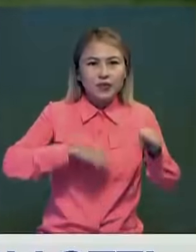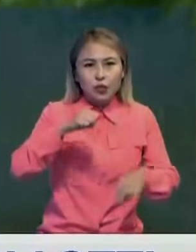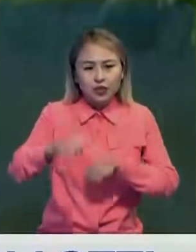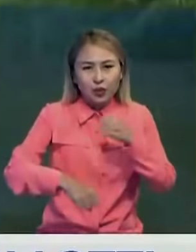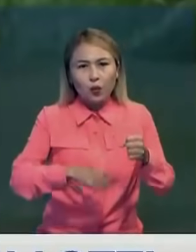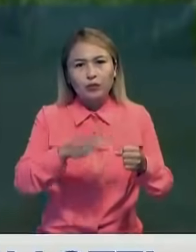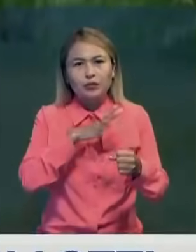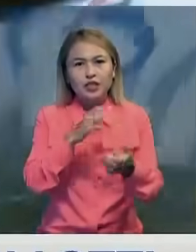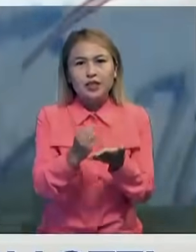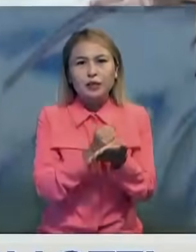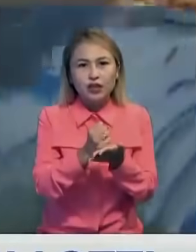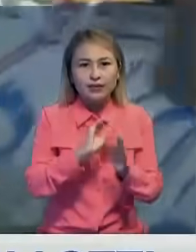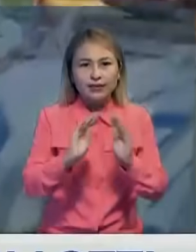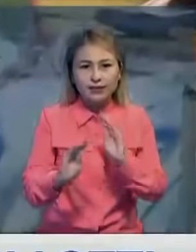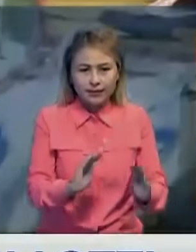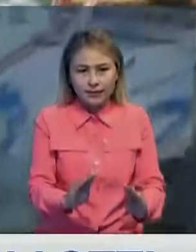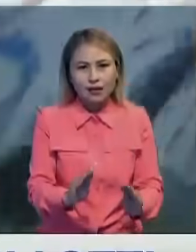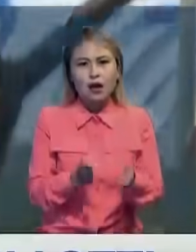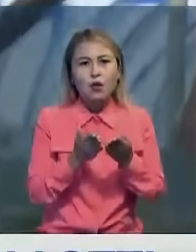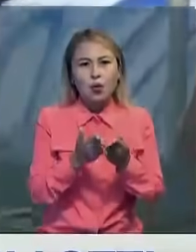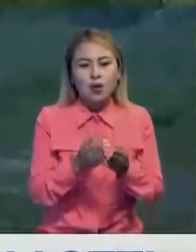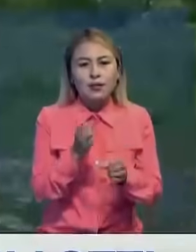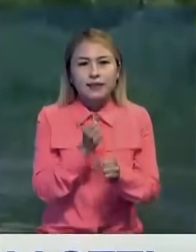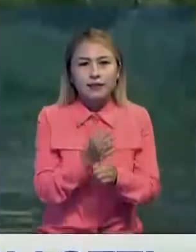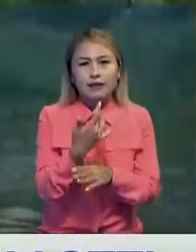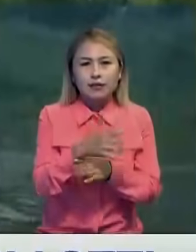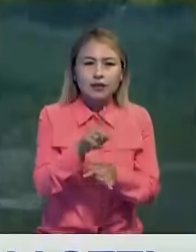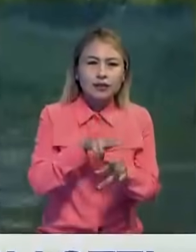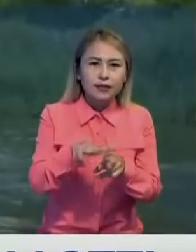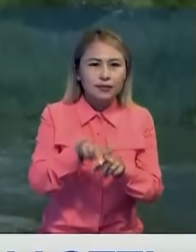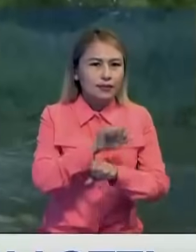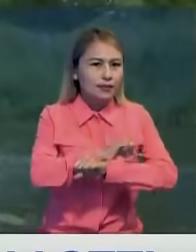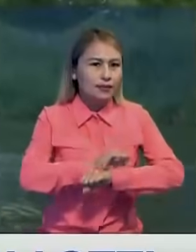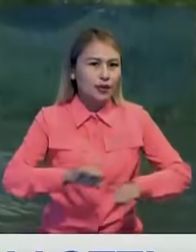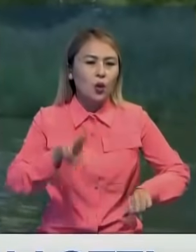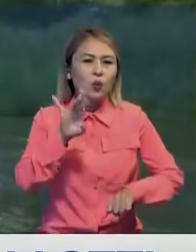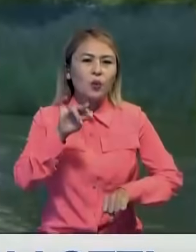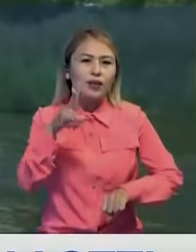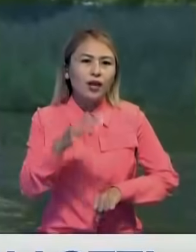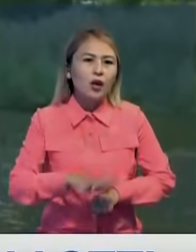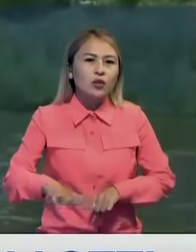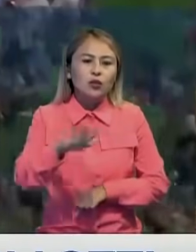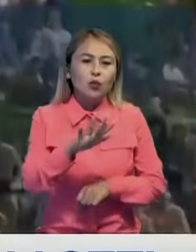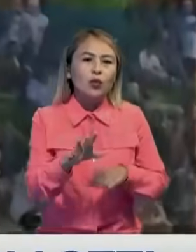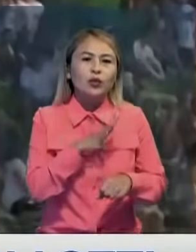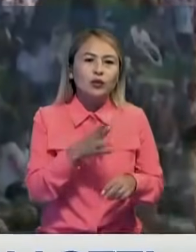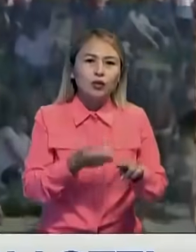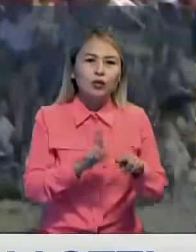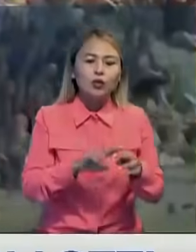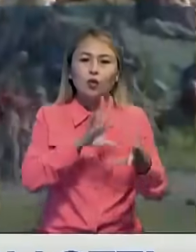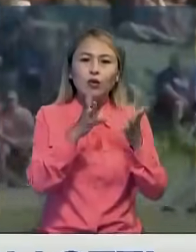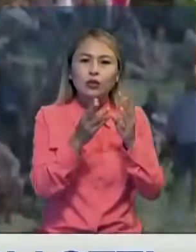велосипедтің бөлшектерін қолданған. Талап бойынша қайық қоршаған ортаға еш зиян тигізбеуі тиіс. Жарыс Дунай өзенінің бойында